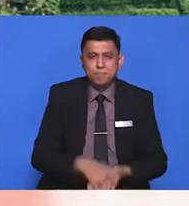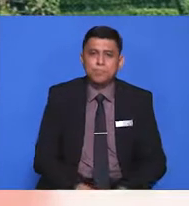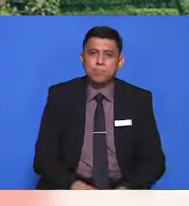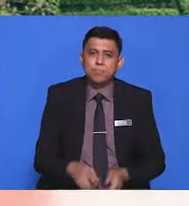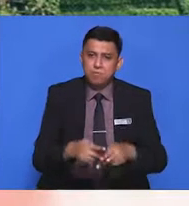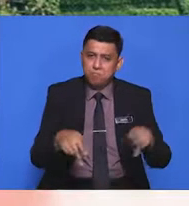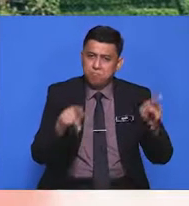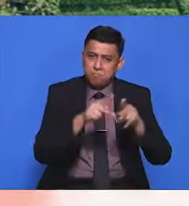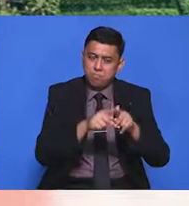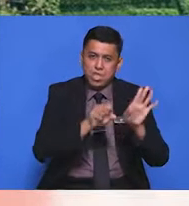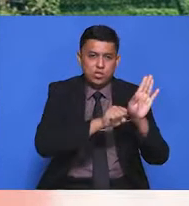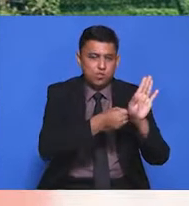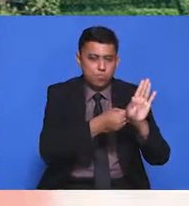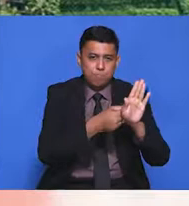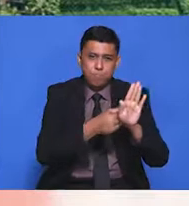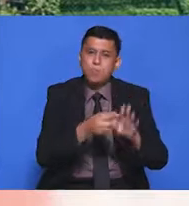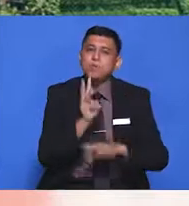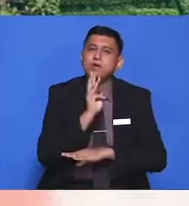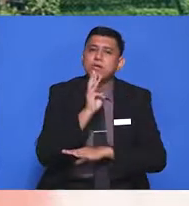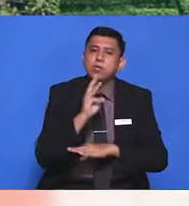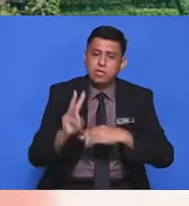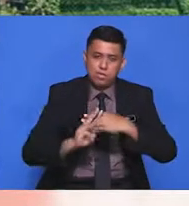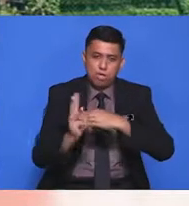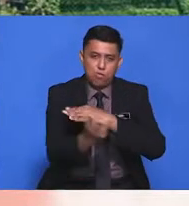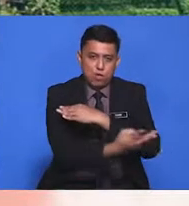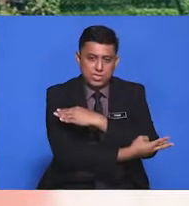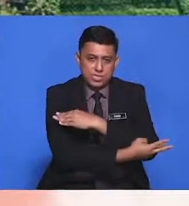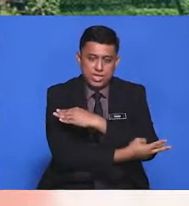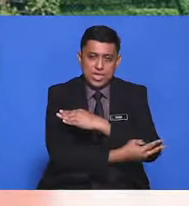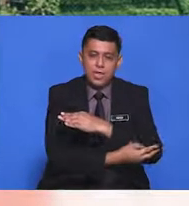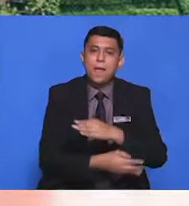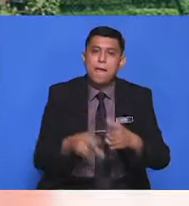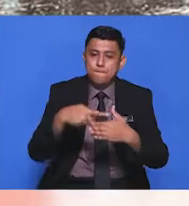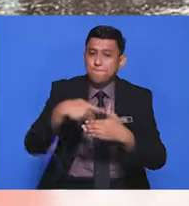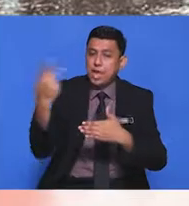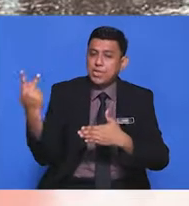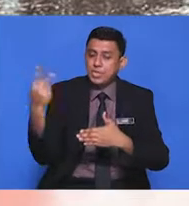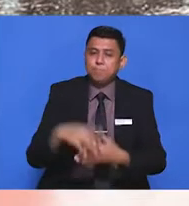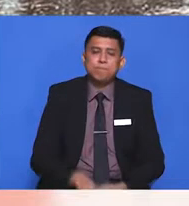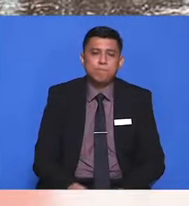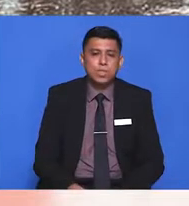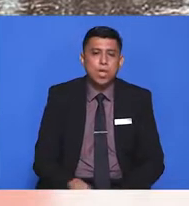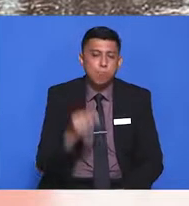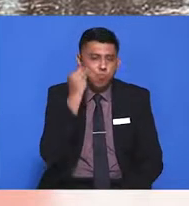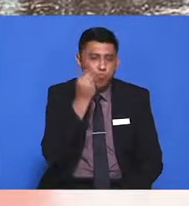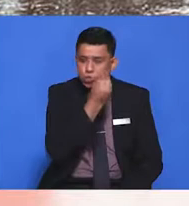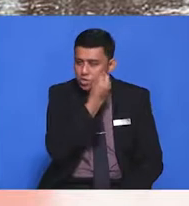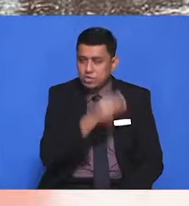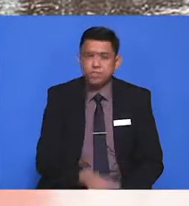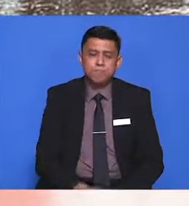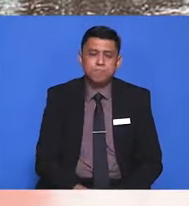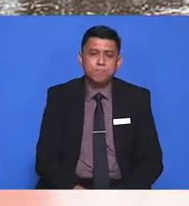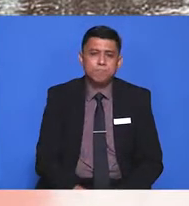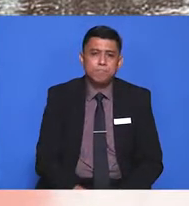adalah sebagai sumber pengairan bagi kawasan sawah padi, sayur-sayuran dan bunga. Kepentingan yang kedua